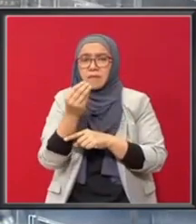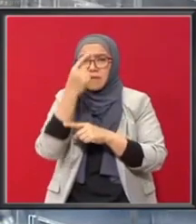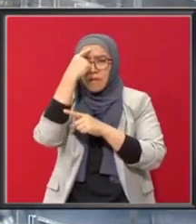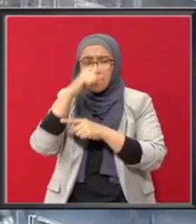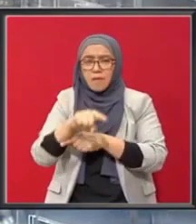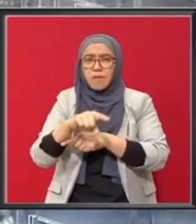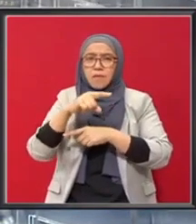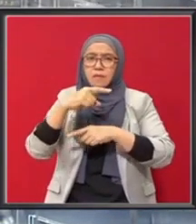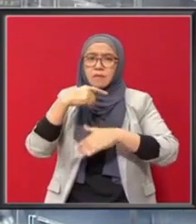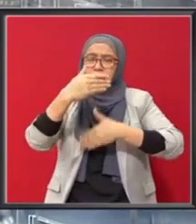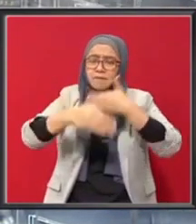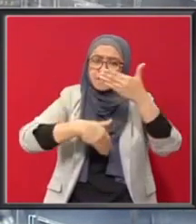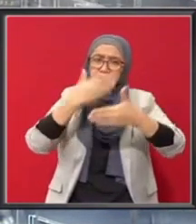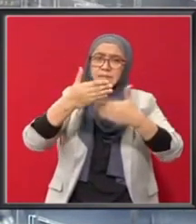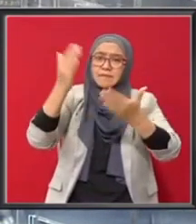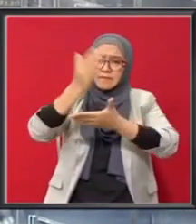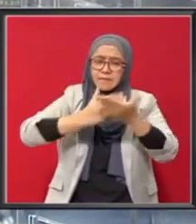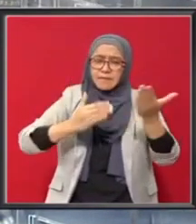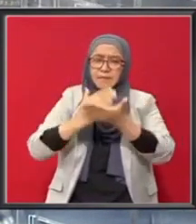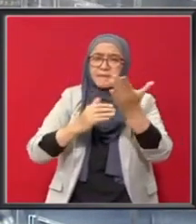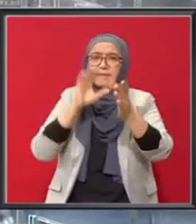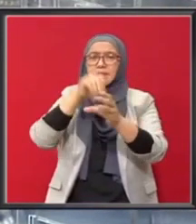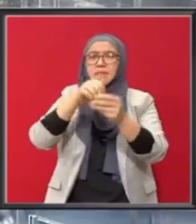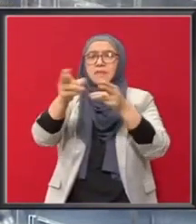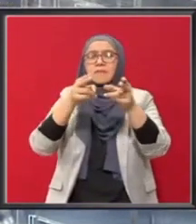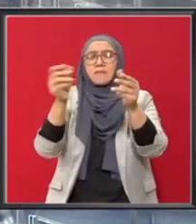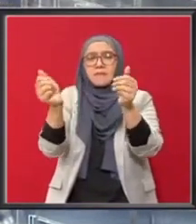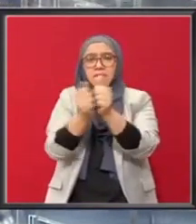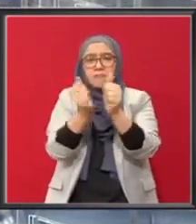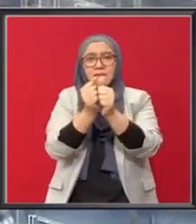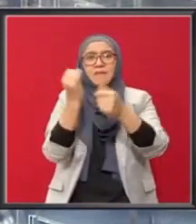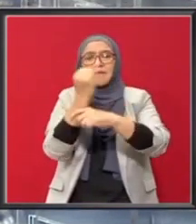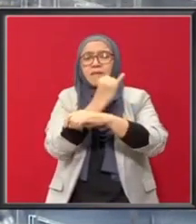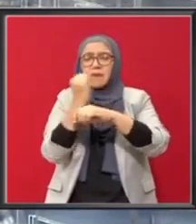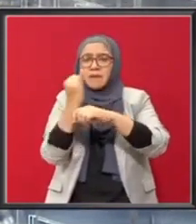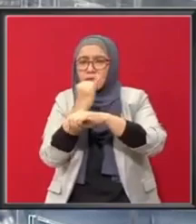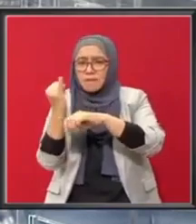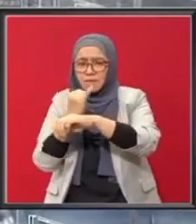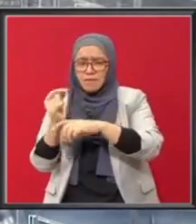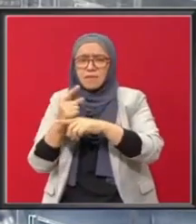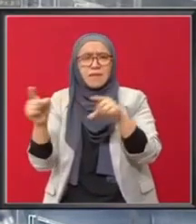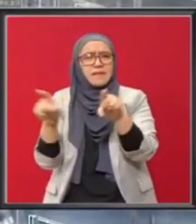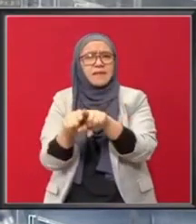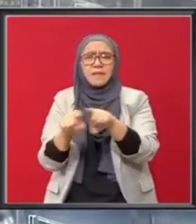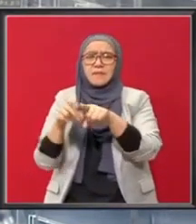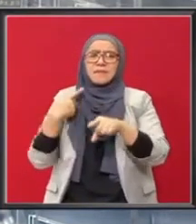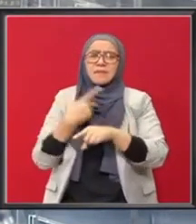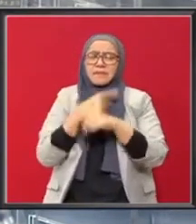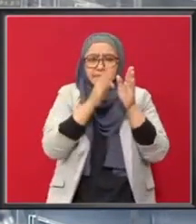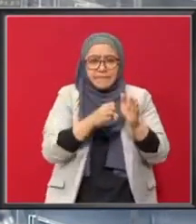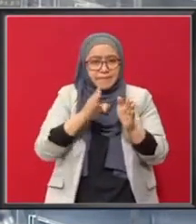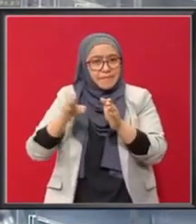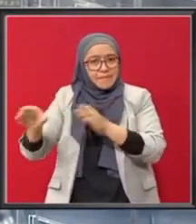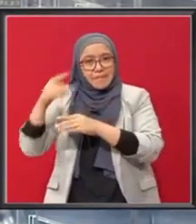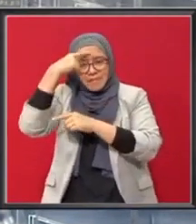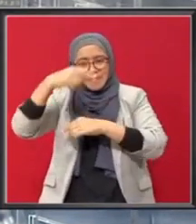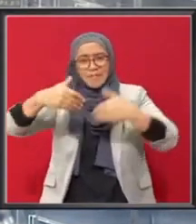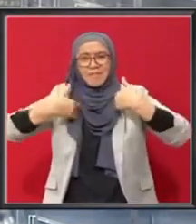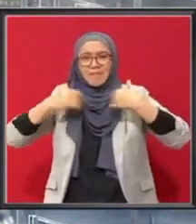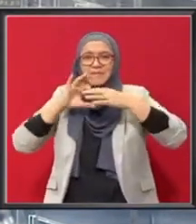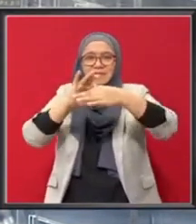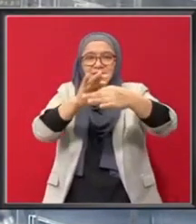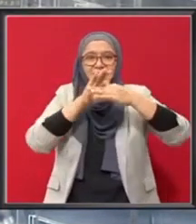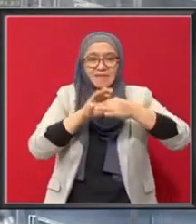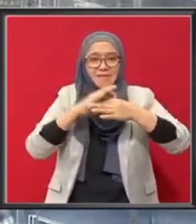mengadakan sesi 5 urus bersama industri juga kita susun atur bagi kita ada kerjasama diantara pihak majikan